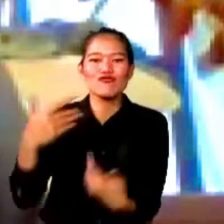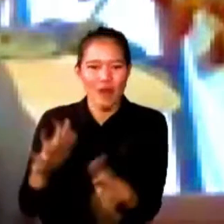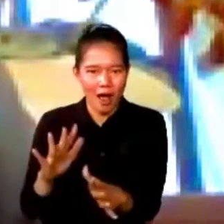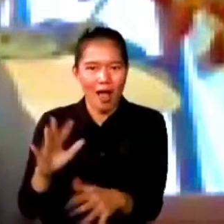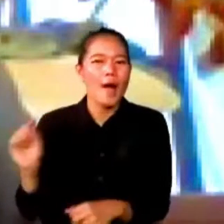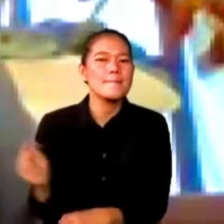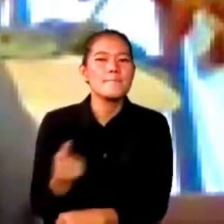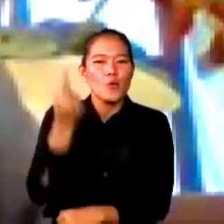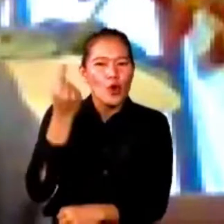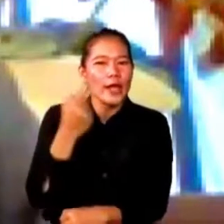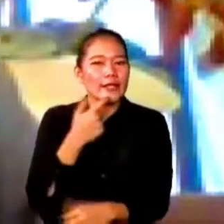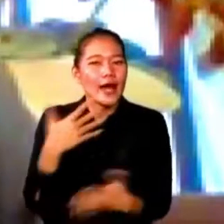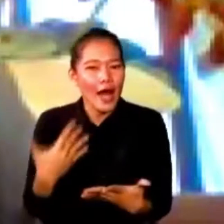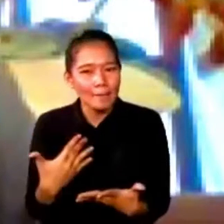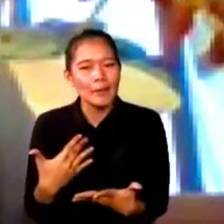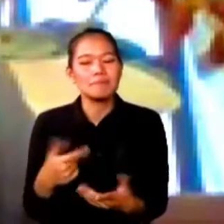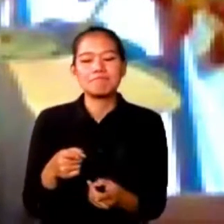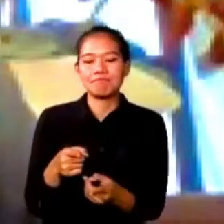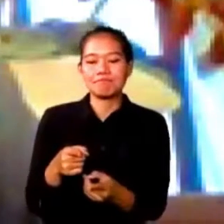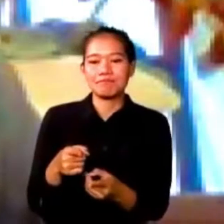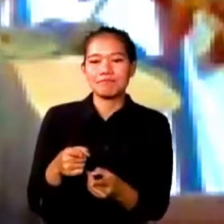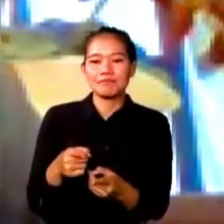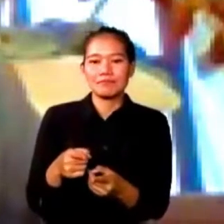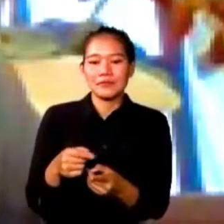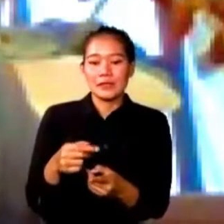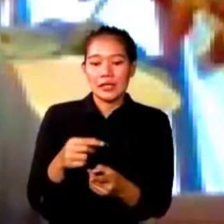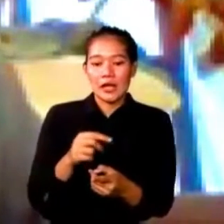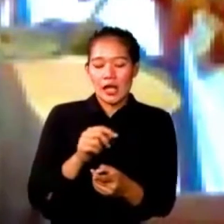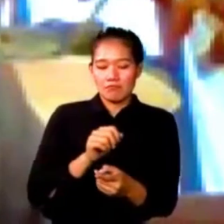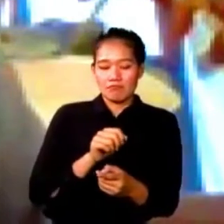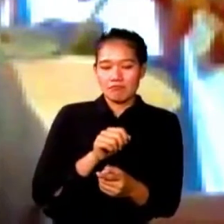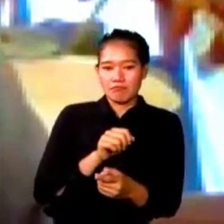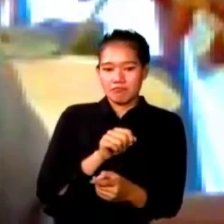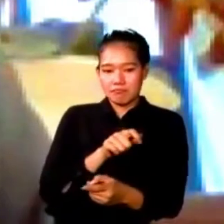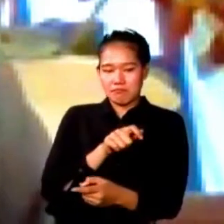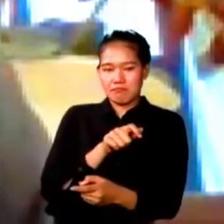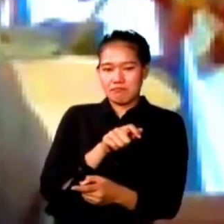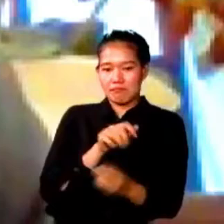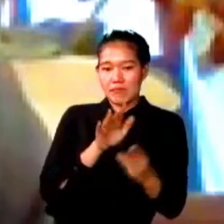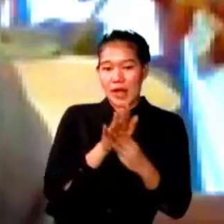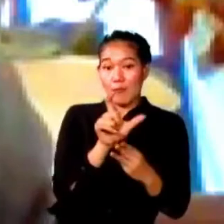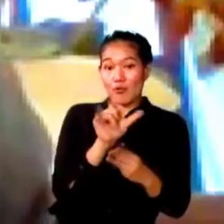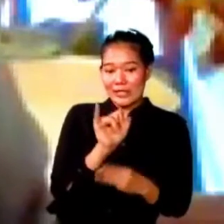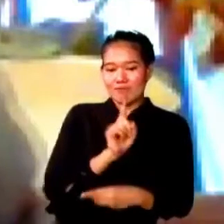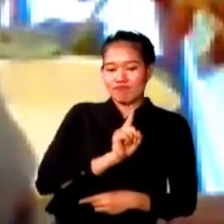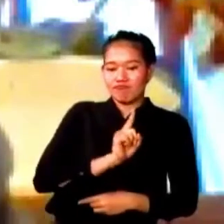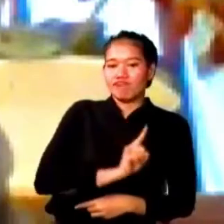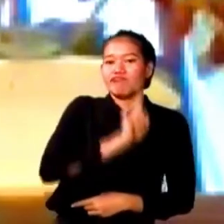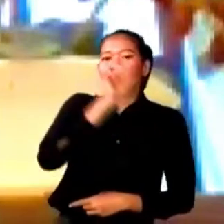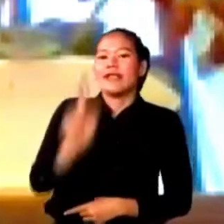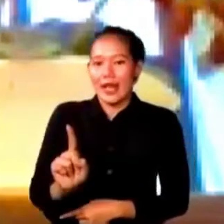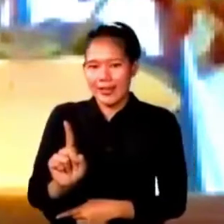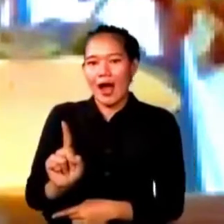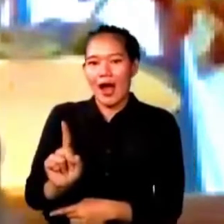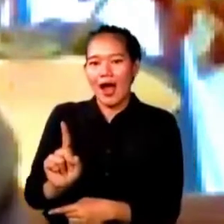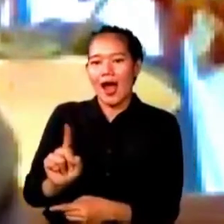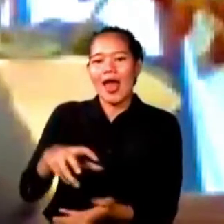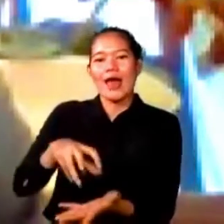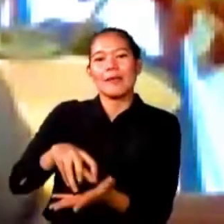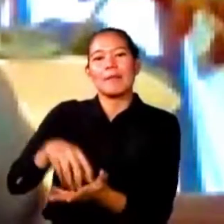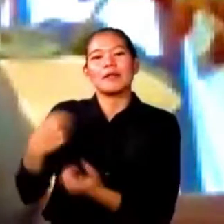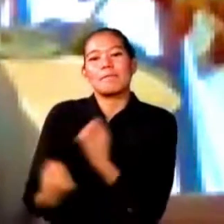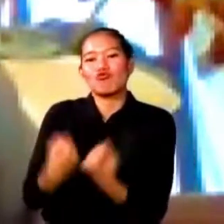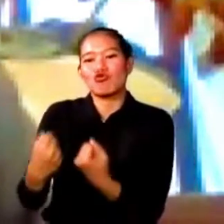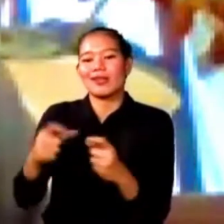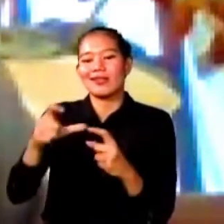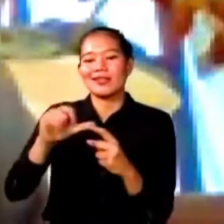dimulai dengan pemeriksaan lapangan di er produsen vaksin skinnova gini